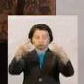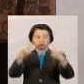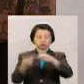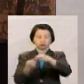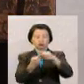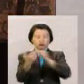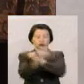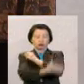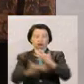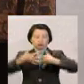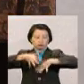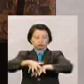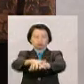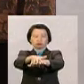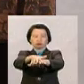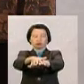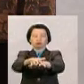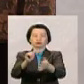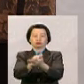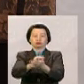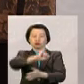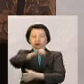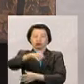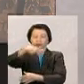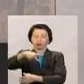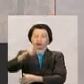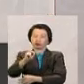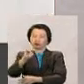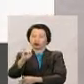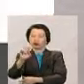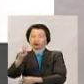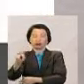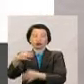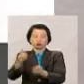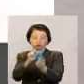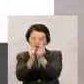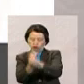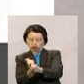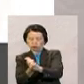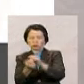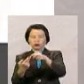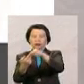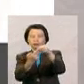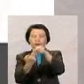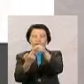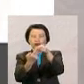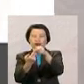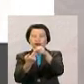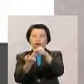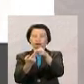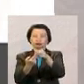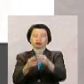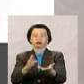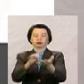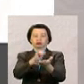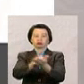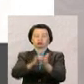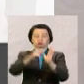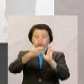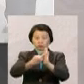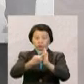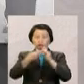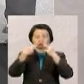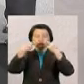Negara dan Integrasi Nasional iaitu JPNIN telah diubah kepada Perpaduan. Perubahan ini berkuat kuasa